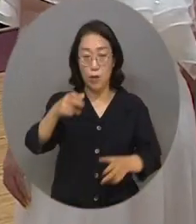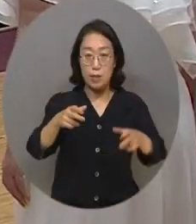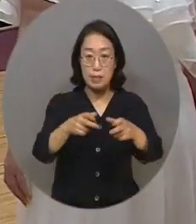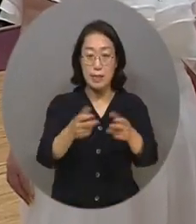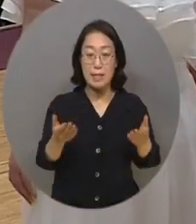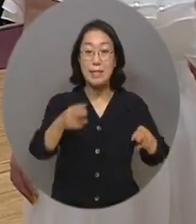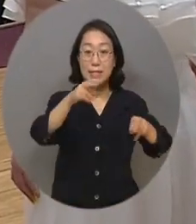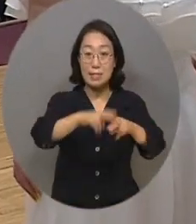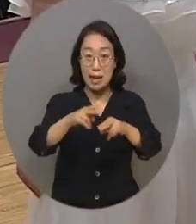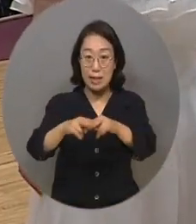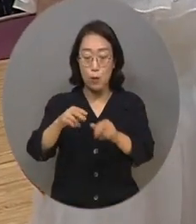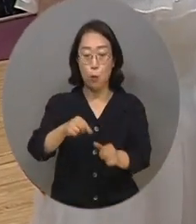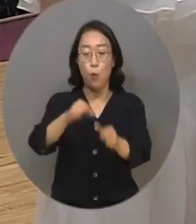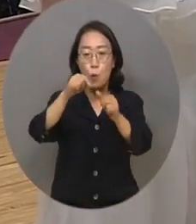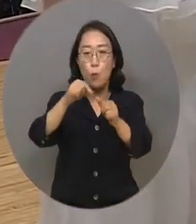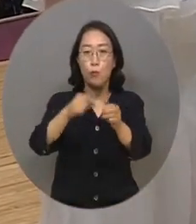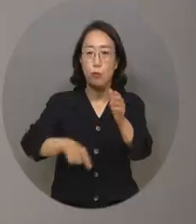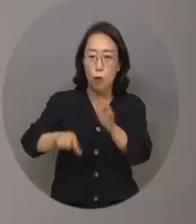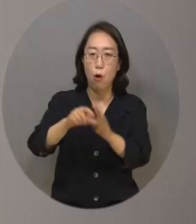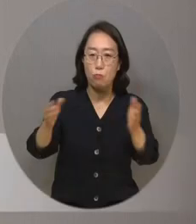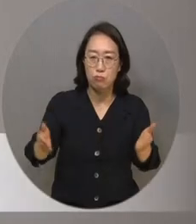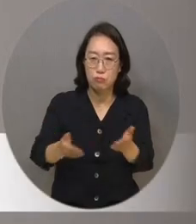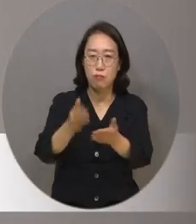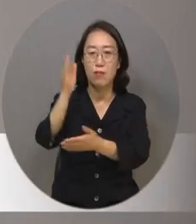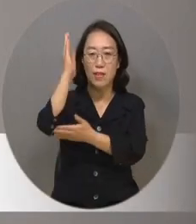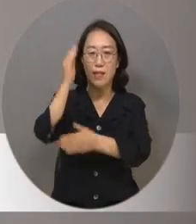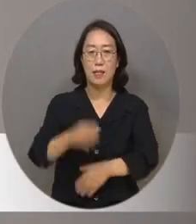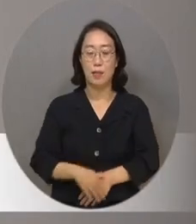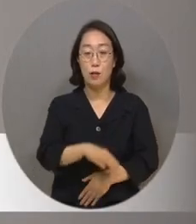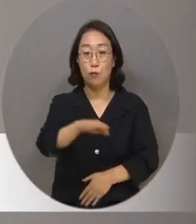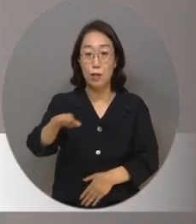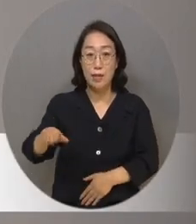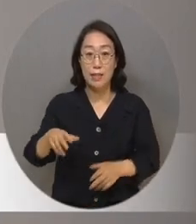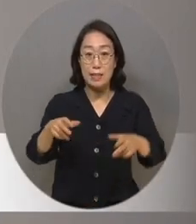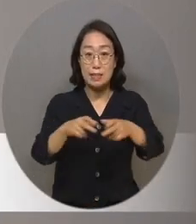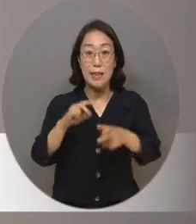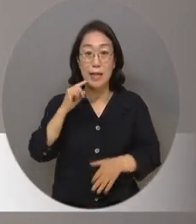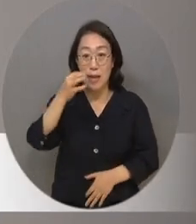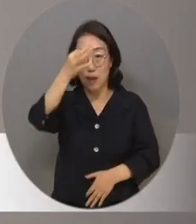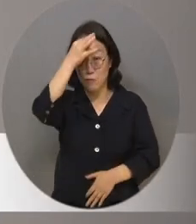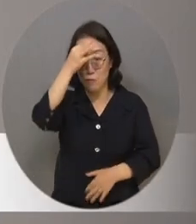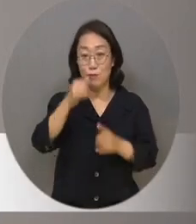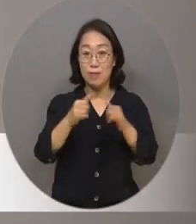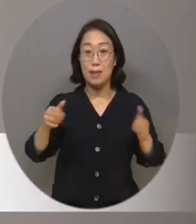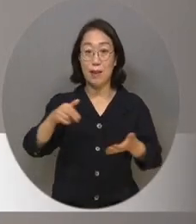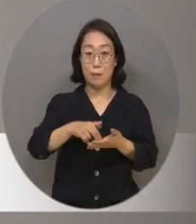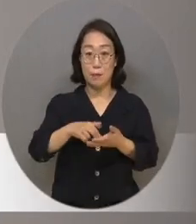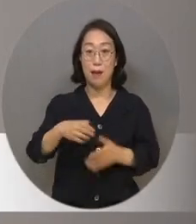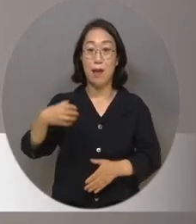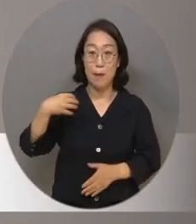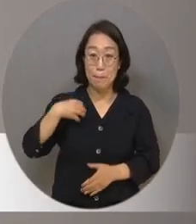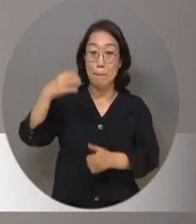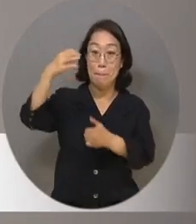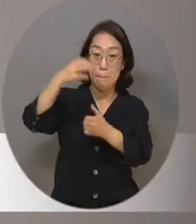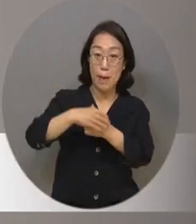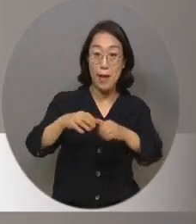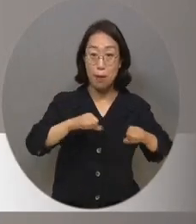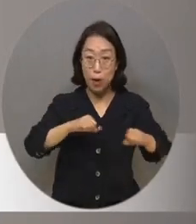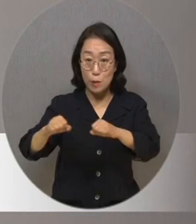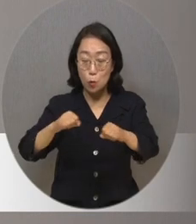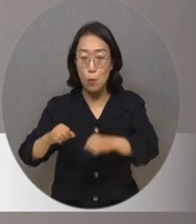확대와 고용 촉진을 강조했습니다. 우리 장애예술인들은요, 예술활동 직무를 통해서